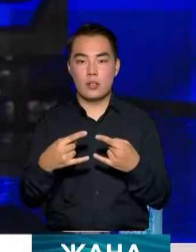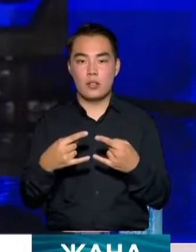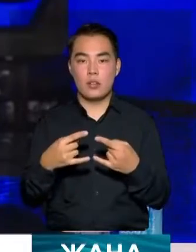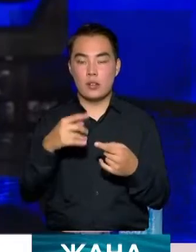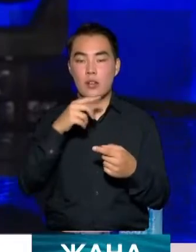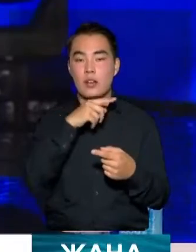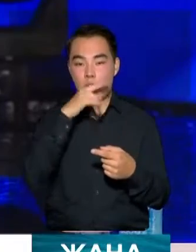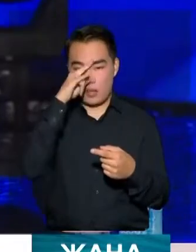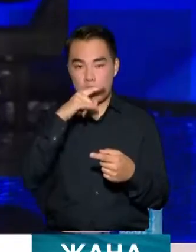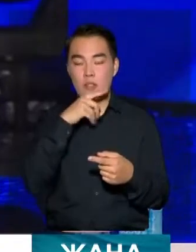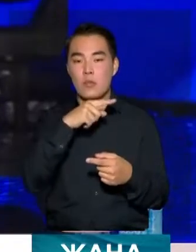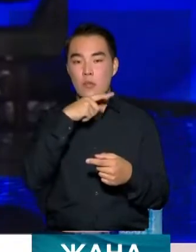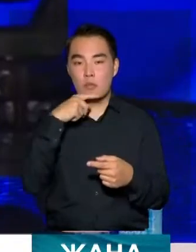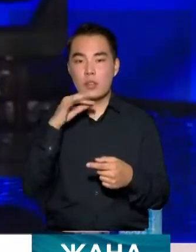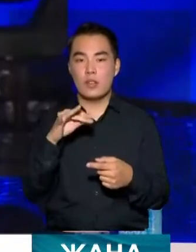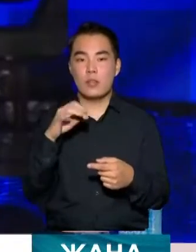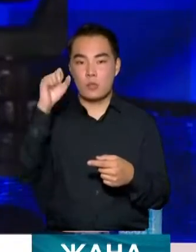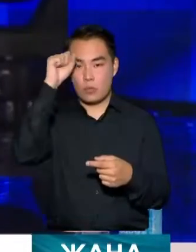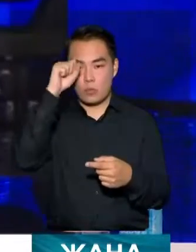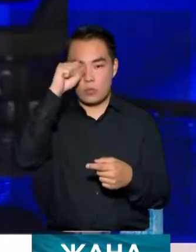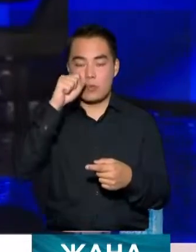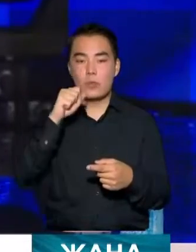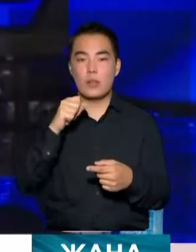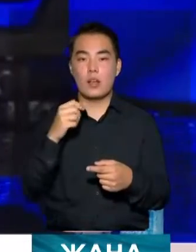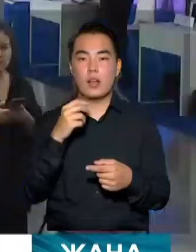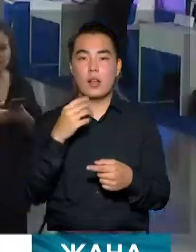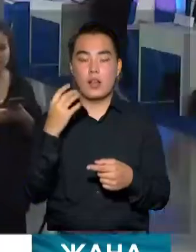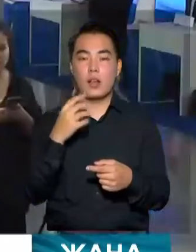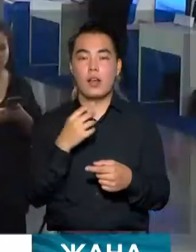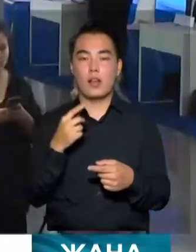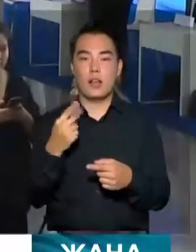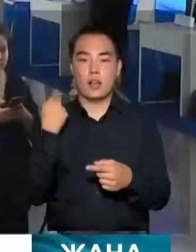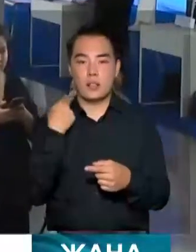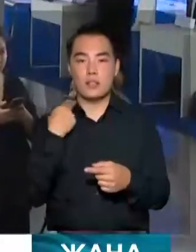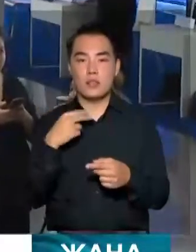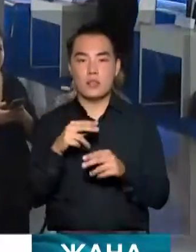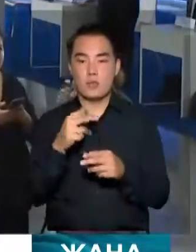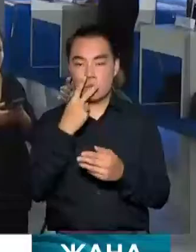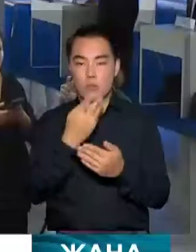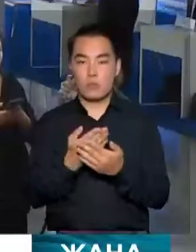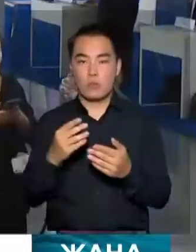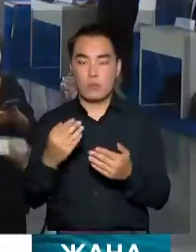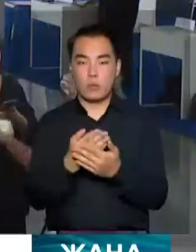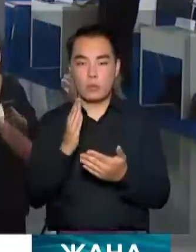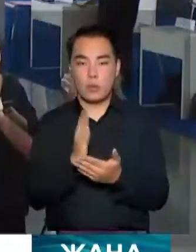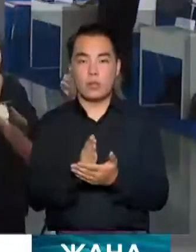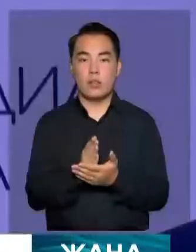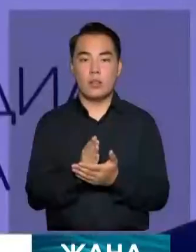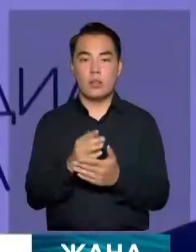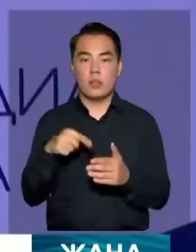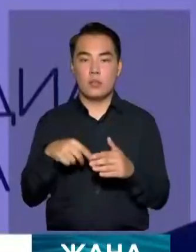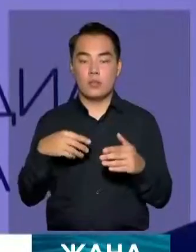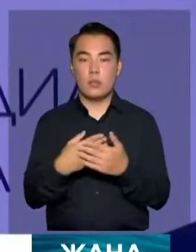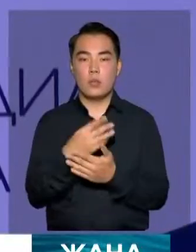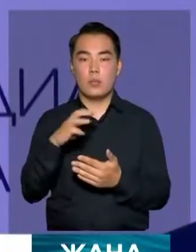қазақша, орысша, ағылшынша, өзбекше және қырғызша хабар таратады. Айта кетейік, медиафорум осымен 6-шы рет Астанада өтіп